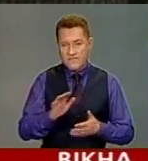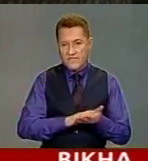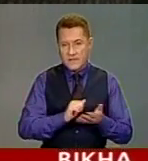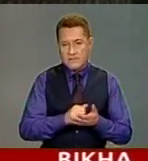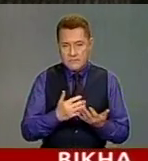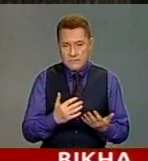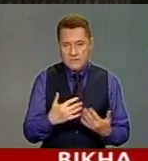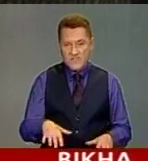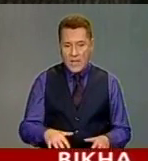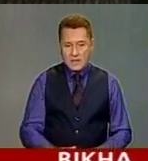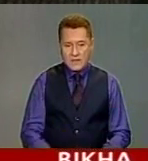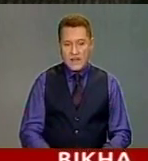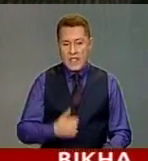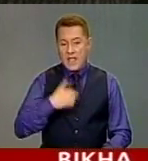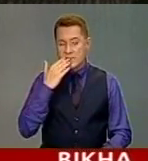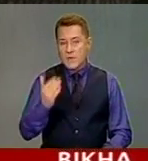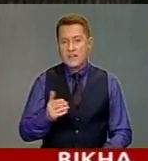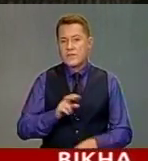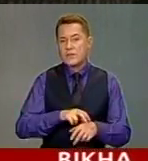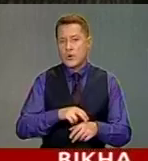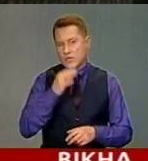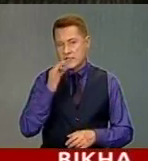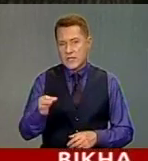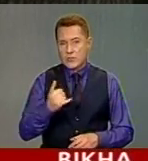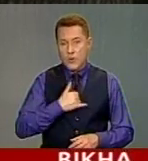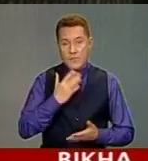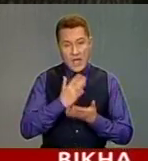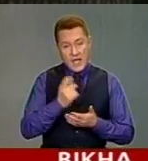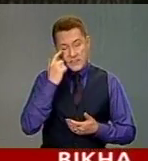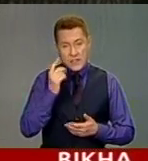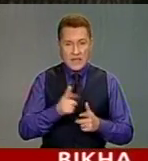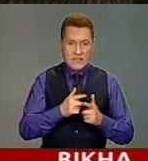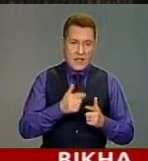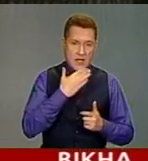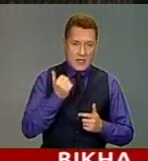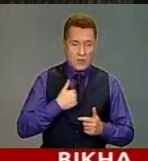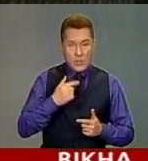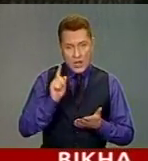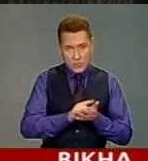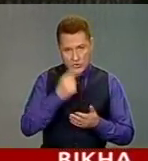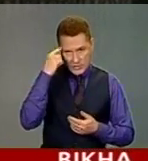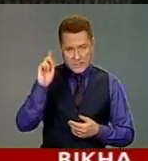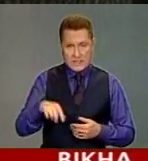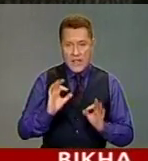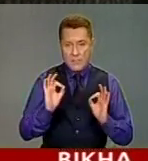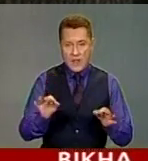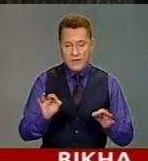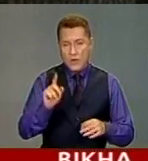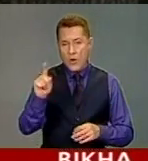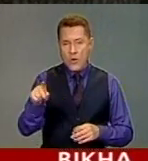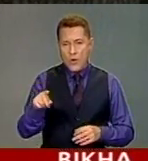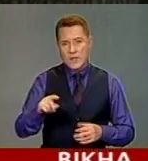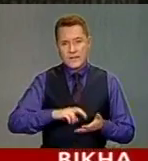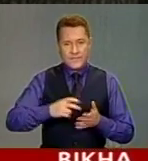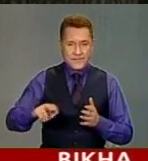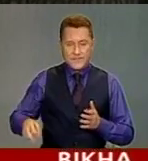його спрашував постійно: доктор, скажіть, у мене є глаз чи ні? Я ж повинен знати, називається правду. Він спочатку енний